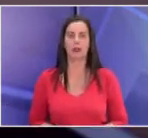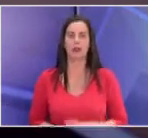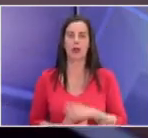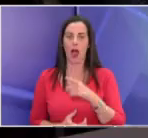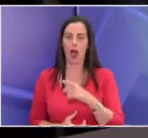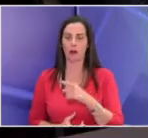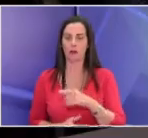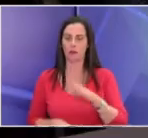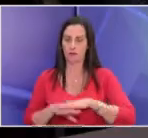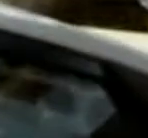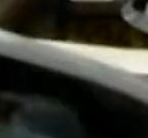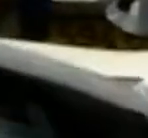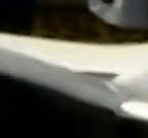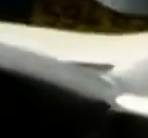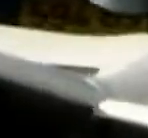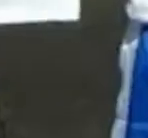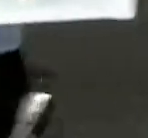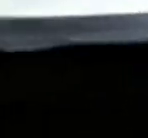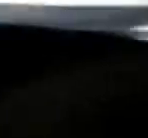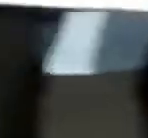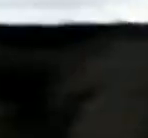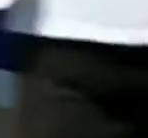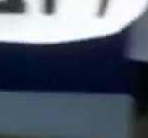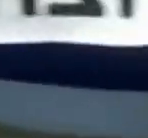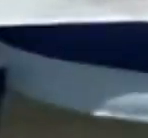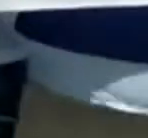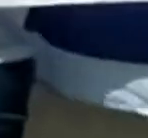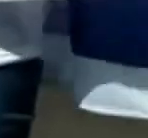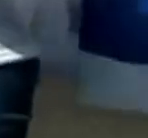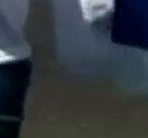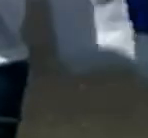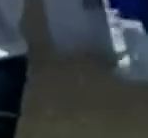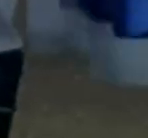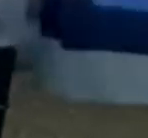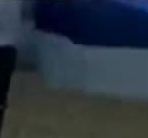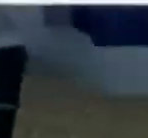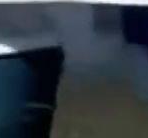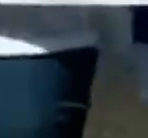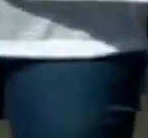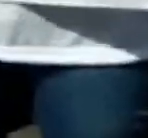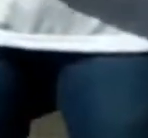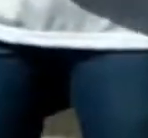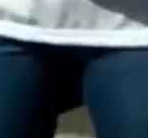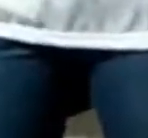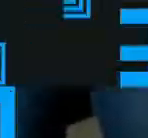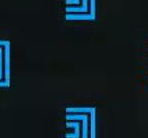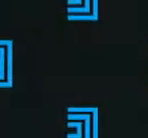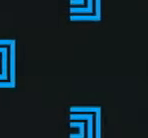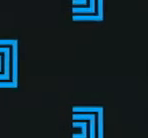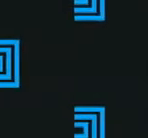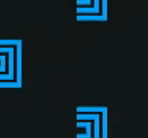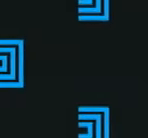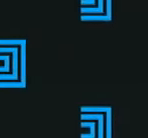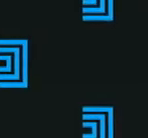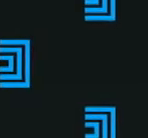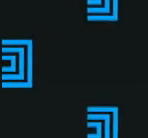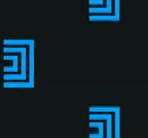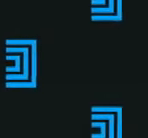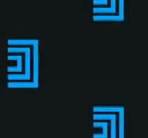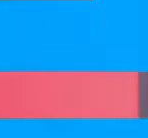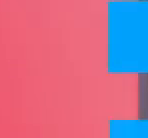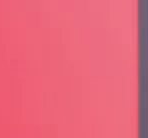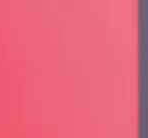החשבון. אנחנו גוף שמונה כ-150 עובדים. 5,000 משתחררים בשנה? משהו כזה. וכמה השתחררו בעקבות פסיקת בג"ץ? כי אני מבין שה...